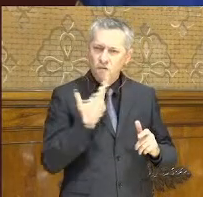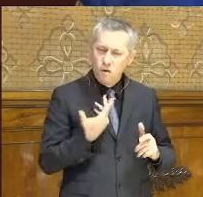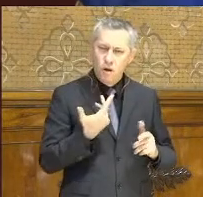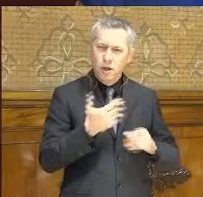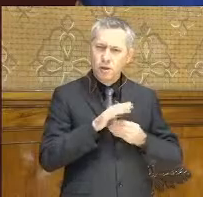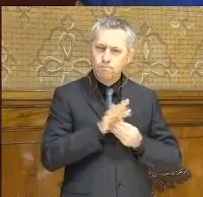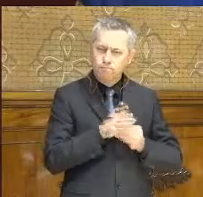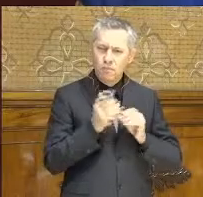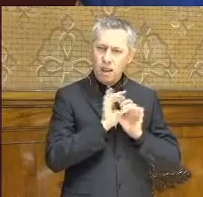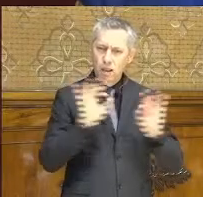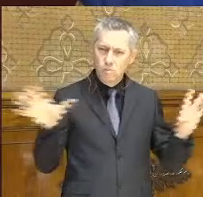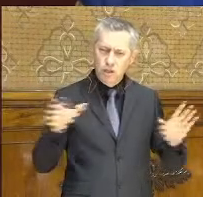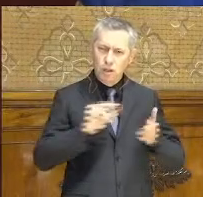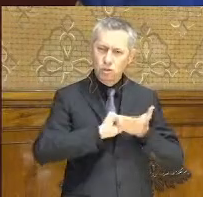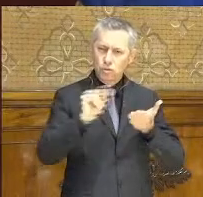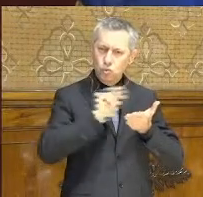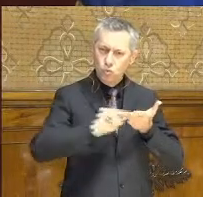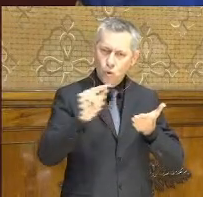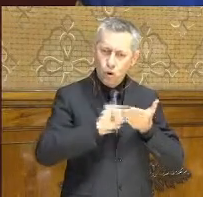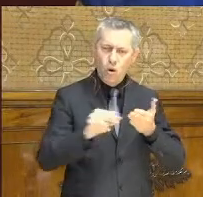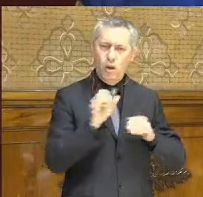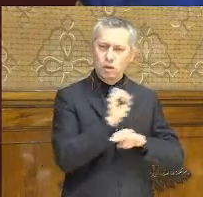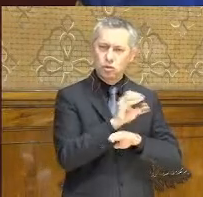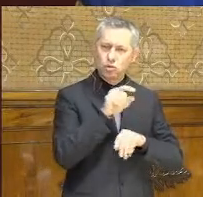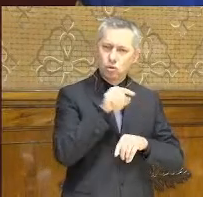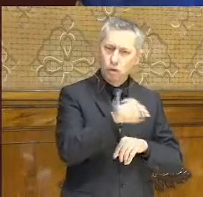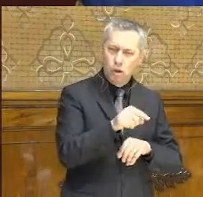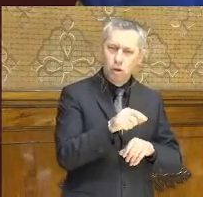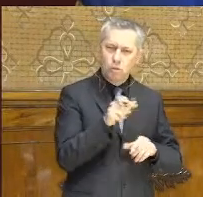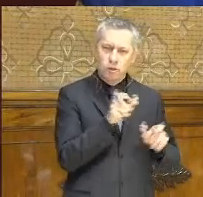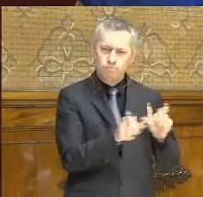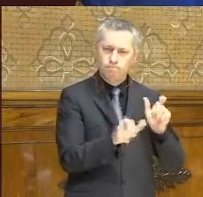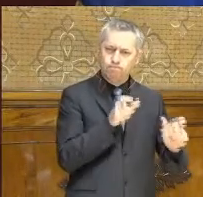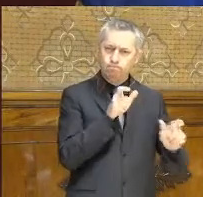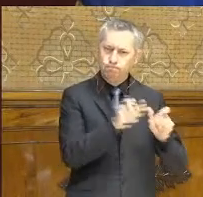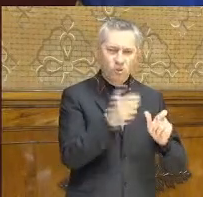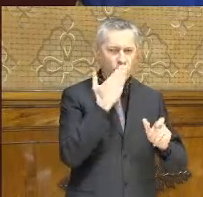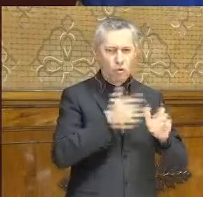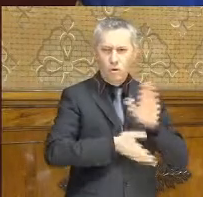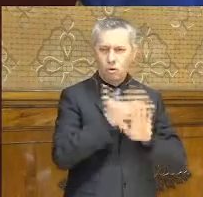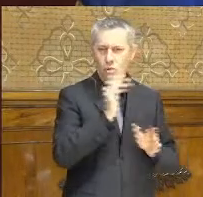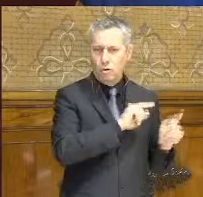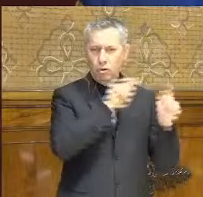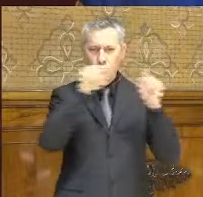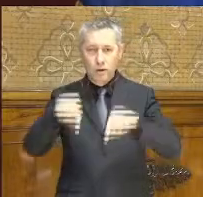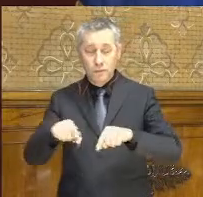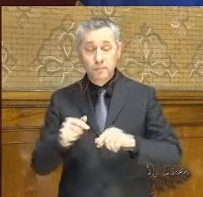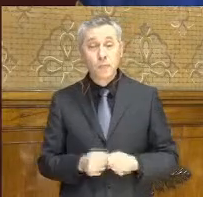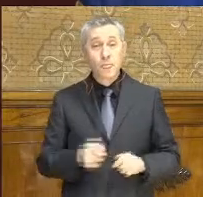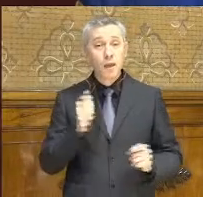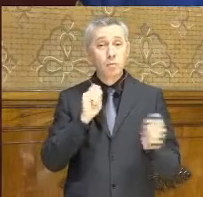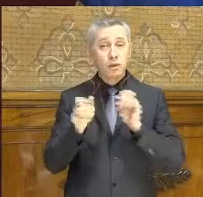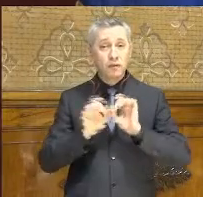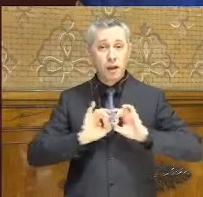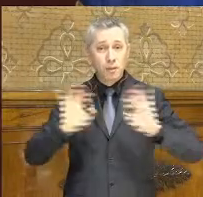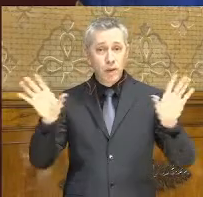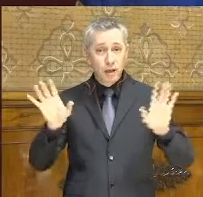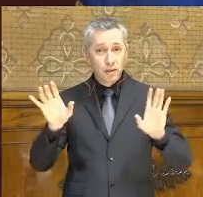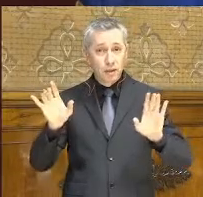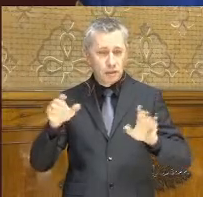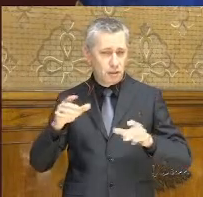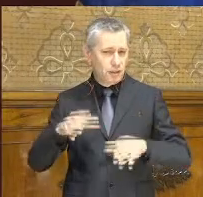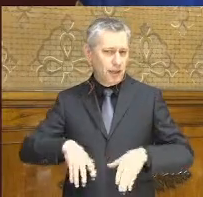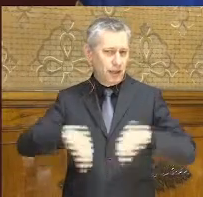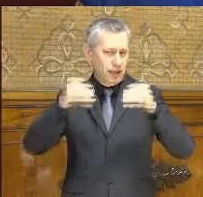le libertas scholarium, le libertà dei docenti e degli studenti. La patavina Libertas fu, rimase per sempre